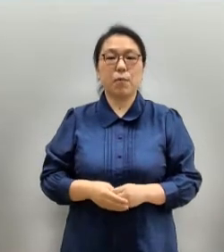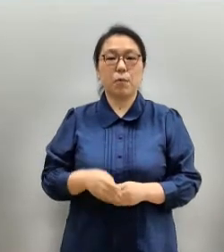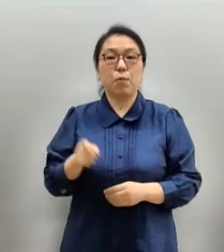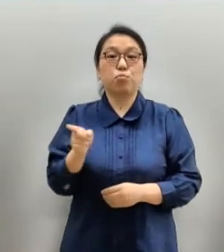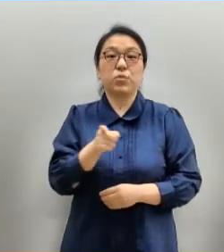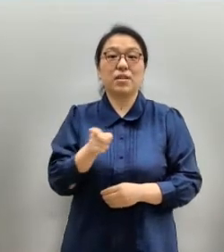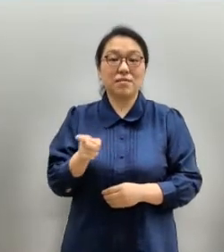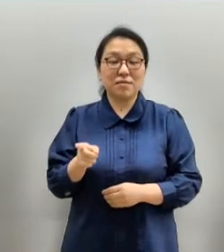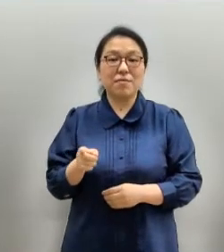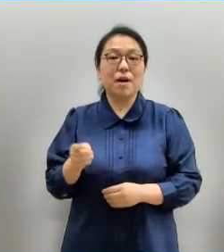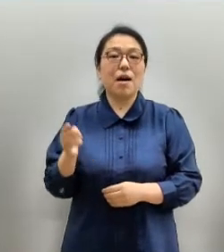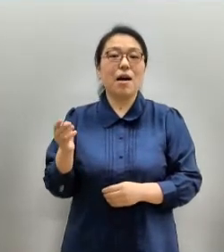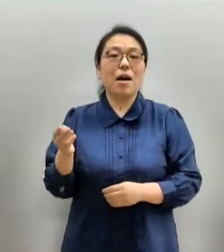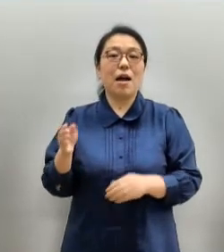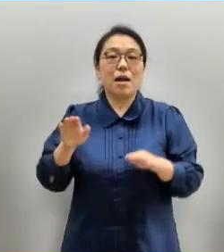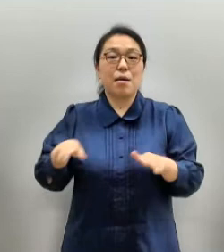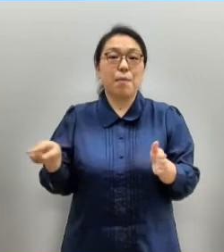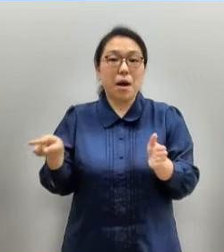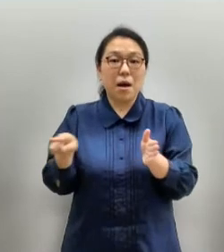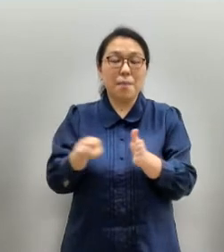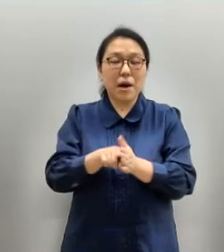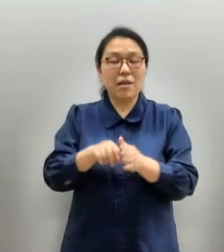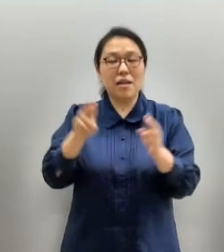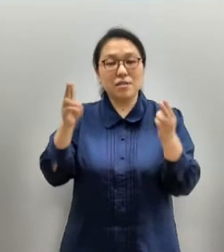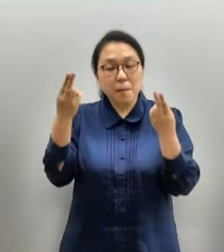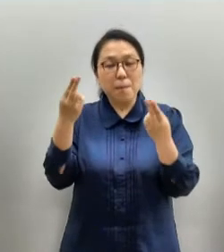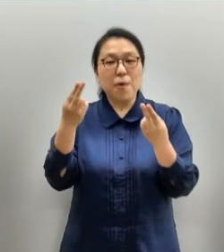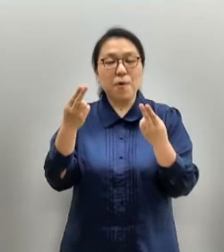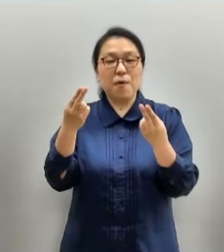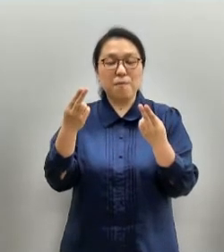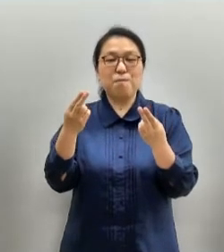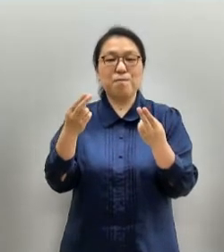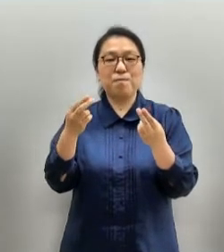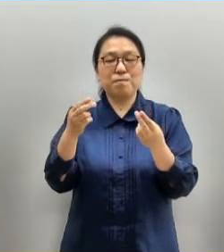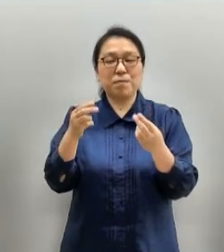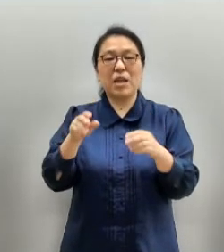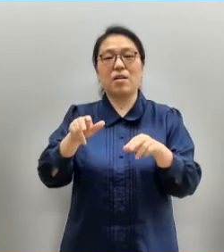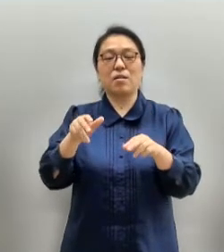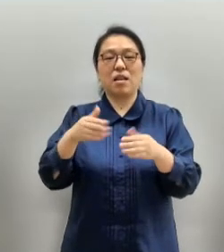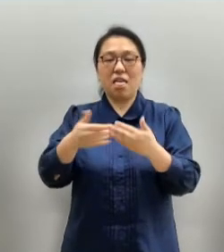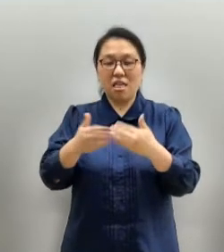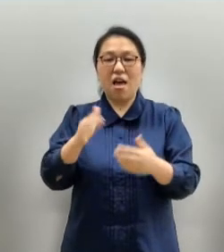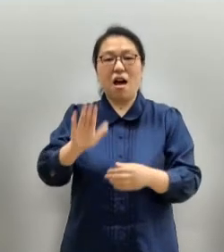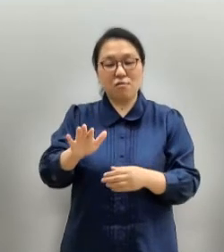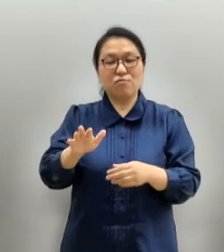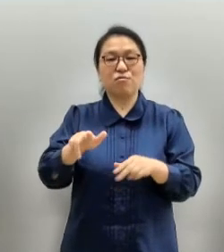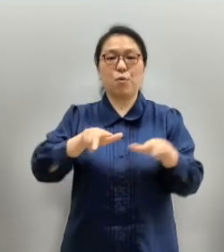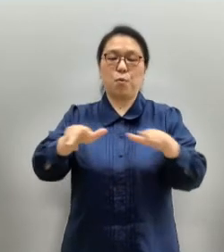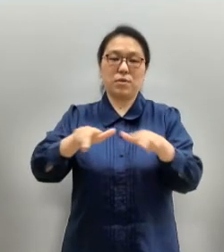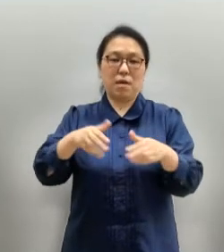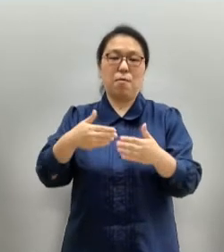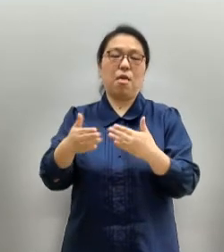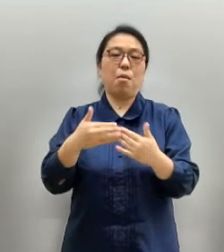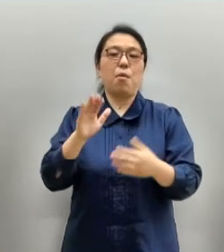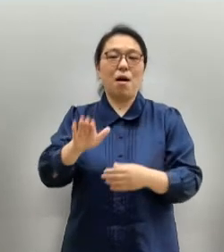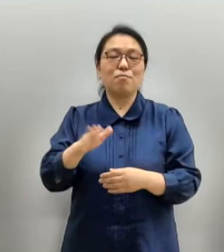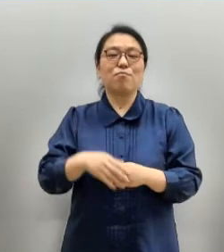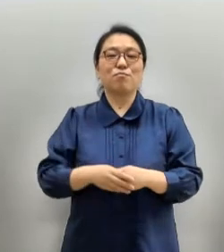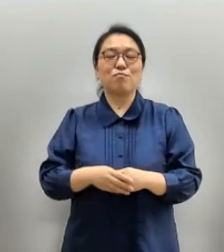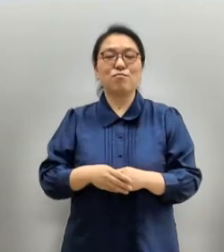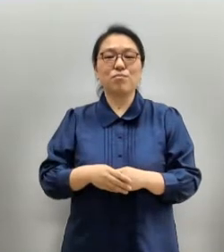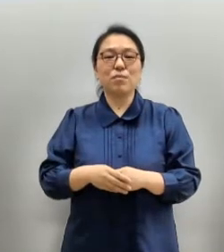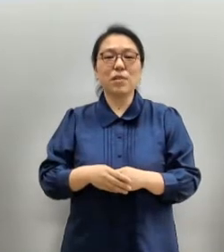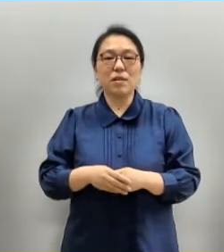この2人はですね、これまで行政経験も豊富で専門知識もございまして、ともにですね、